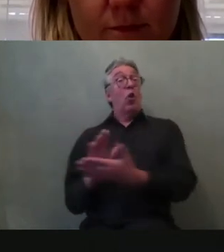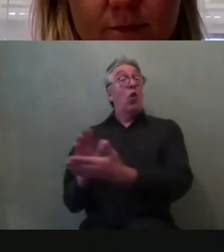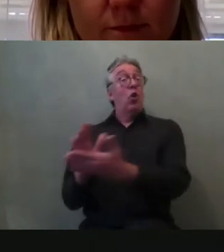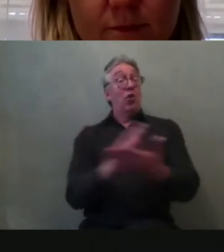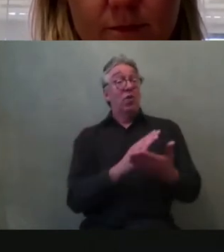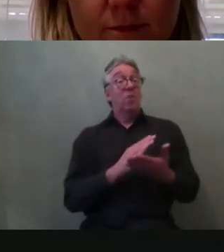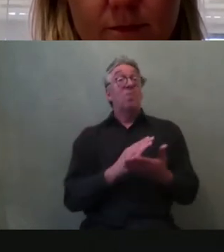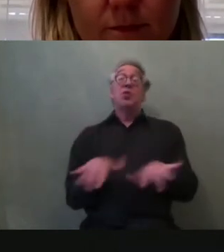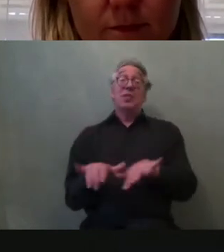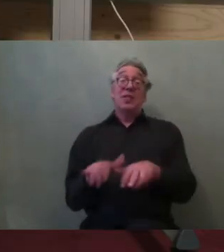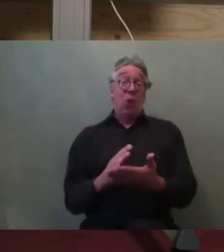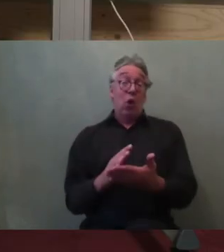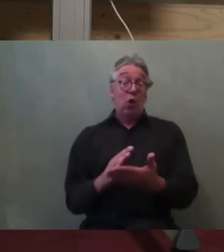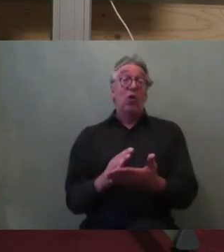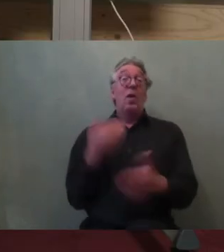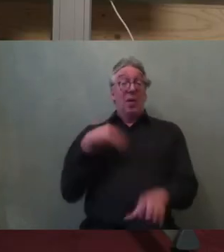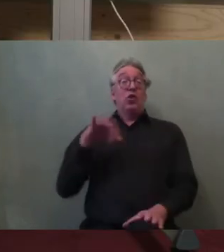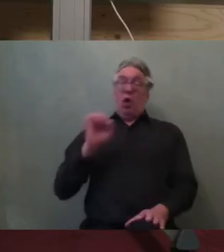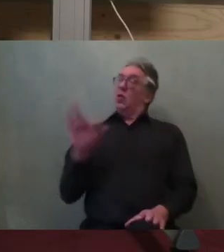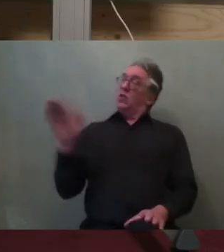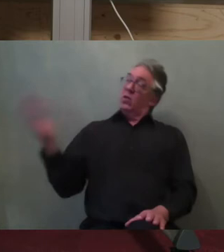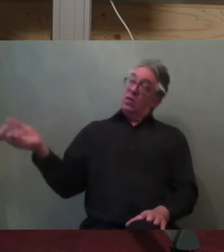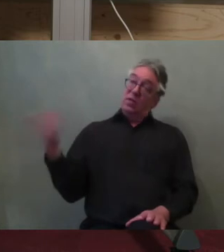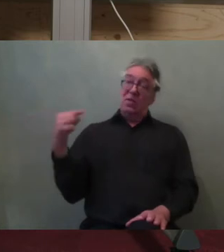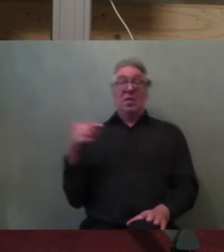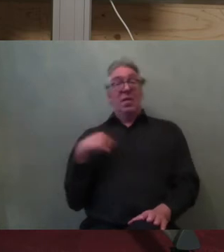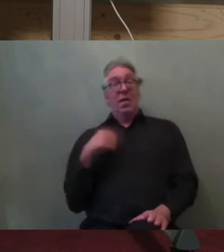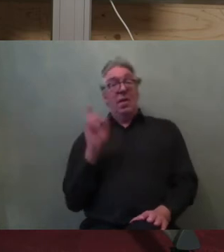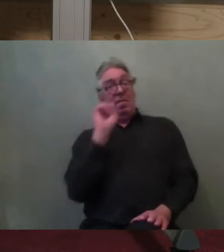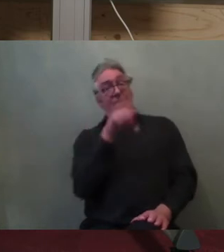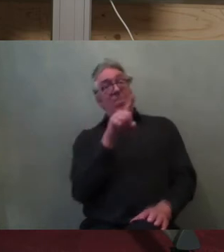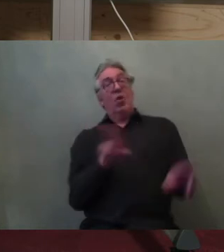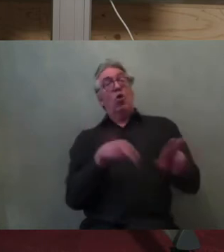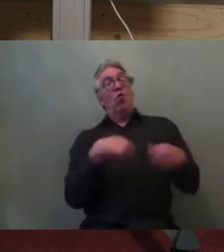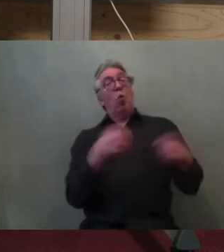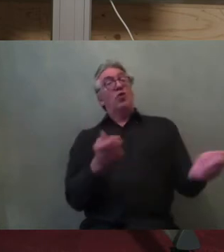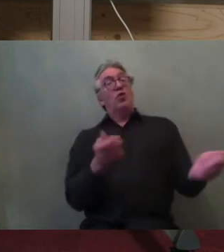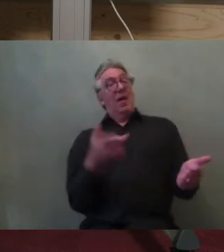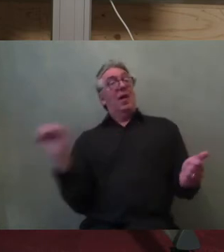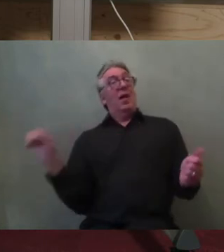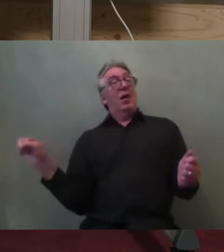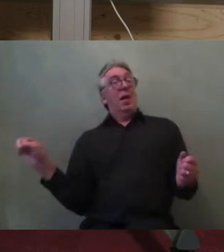die mensen kunnen gebruiken om naar een voorstelling naar keuze mee te kunnen nemen.